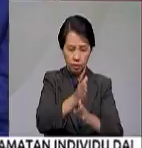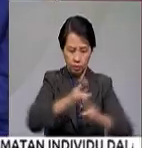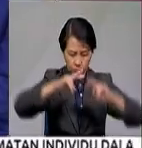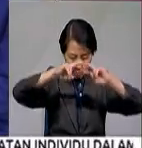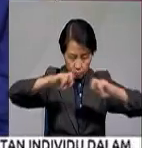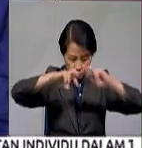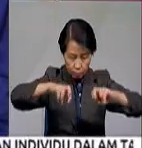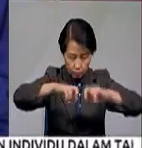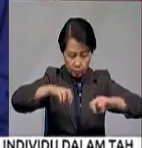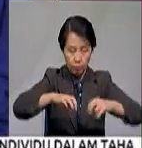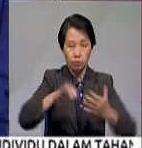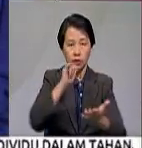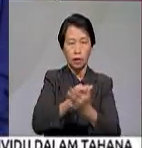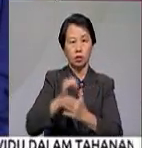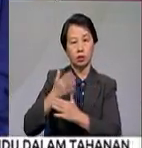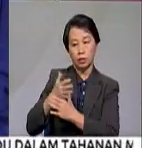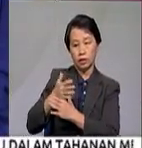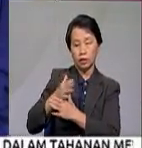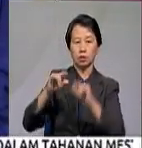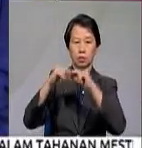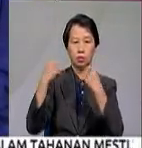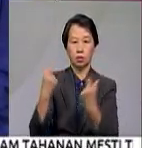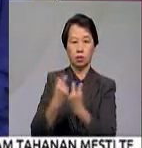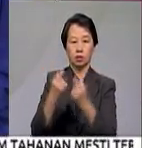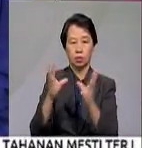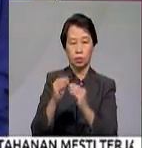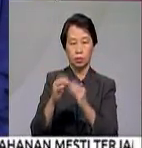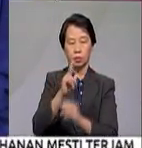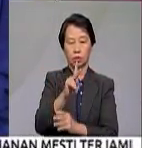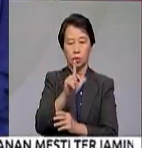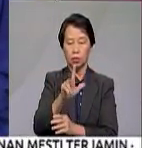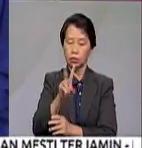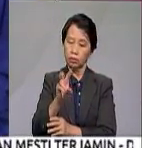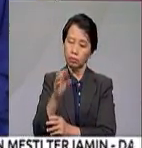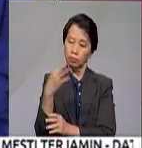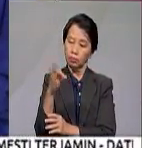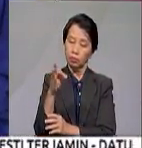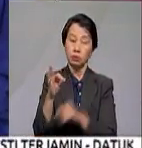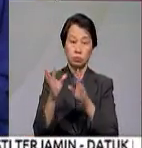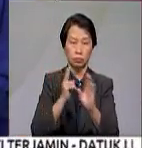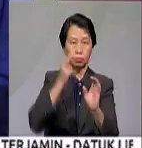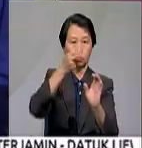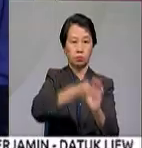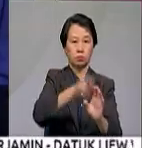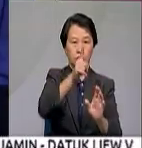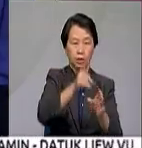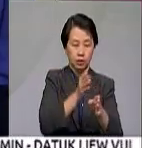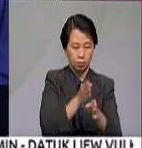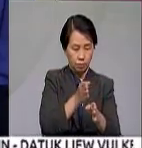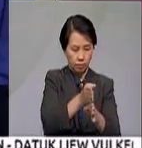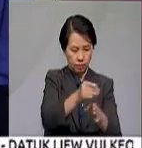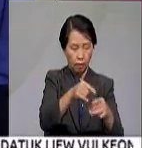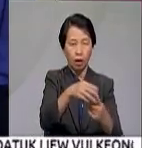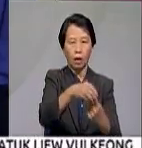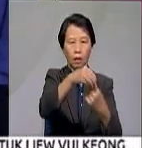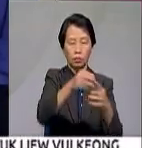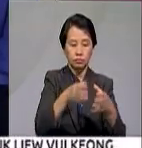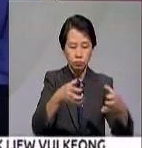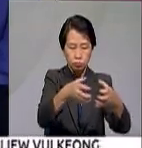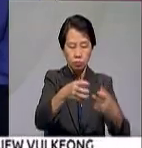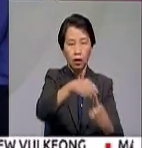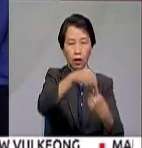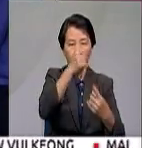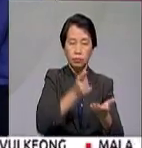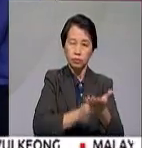penyelidikan. Pandangan itu dikongsi delegasi Sidang Kemuncak Kuala Lumpur 2019 yang menyertai satu sesi khas bagi membincangkan